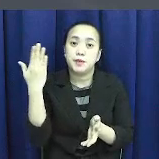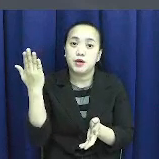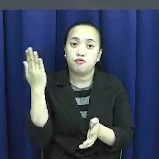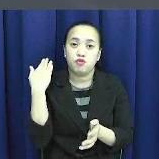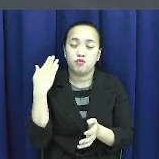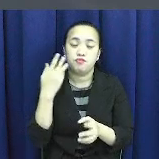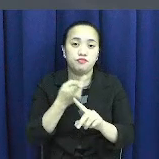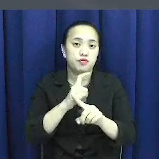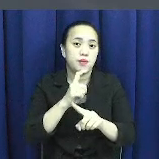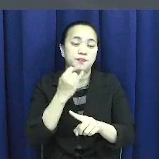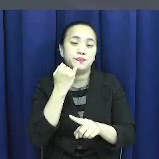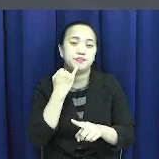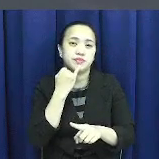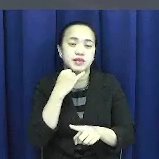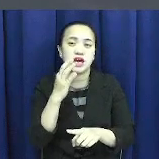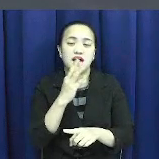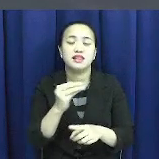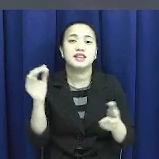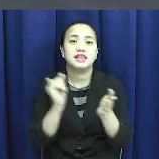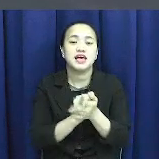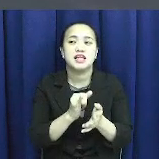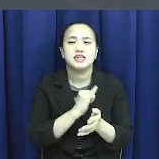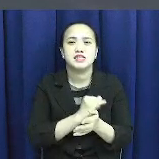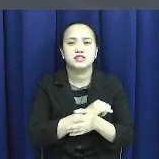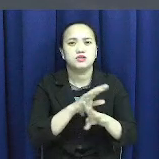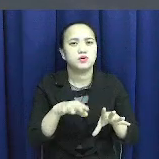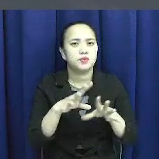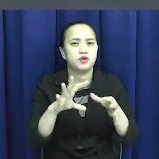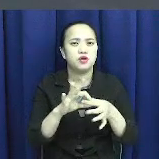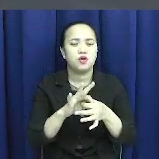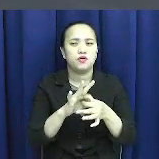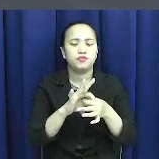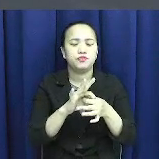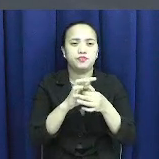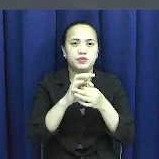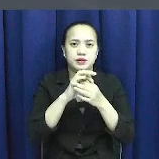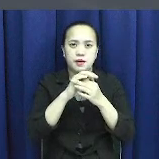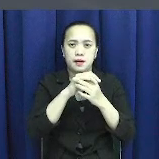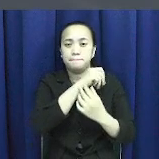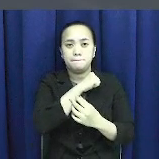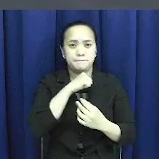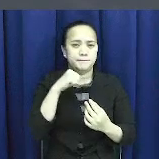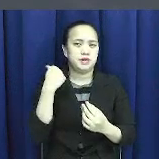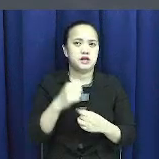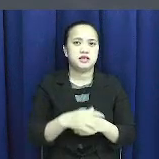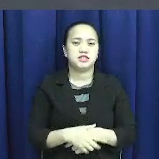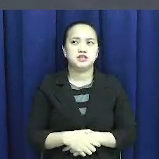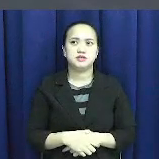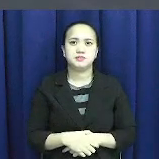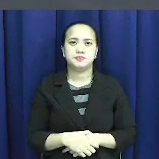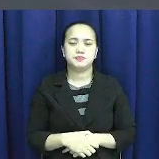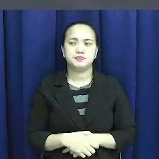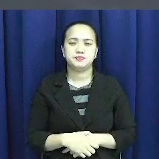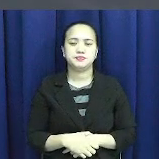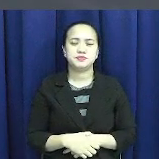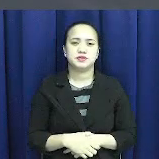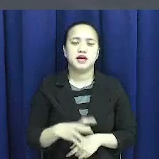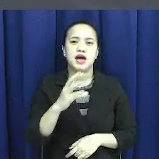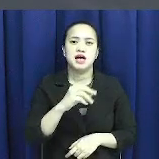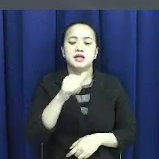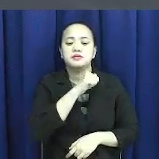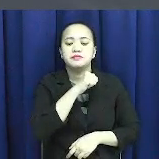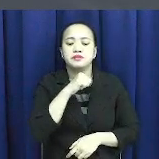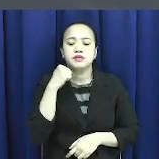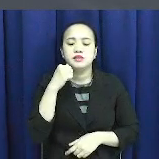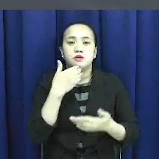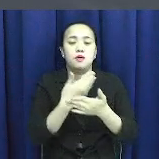ganyan po ang trabaho ng priest. Priests are ordained by God to offer sacrifices,